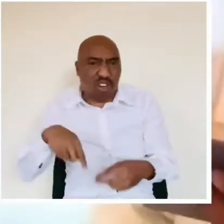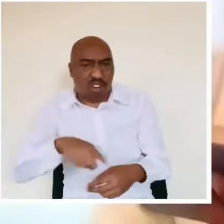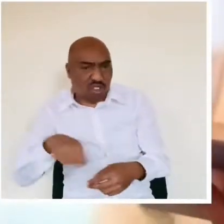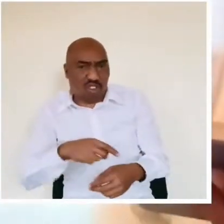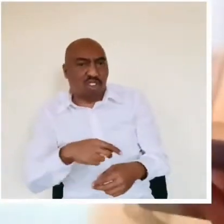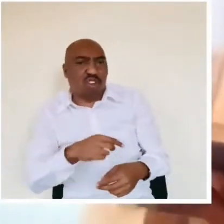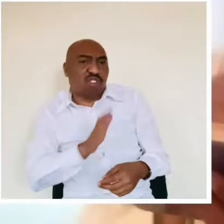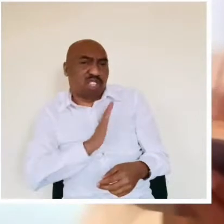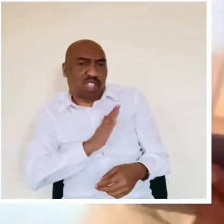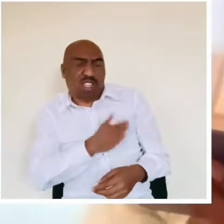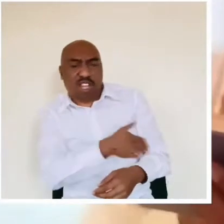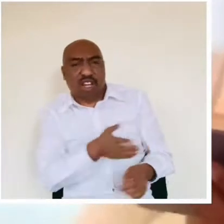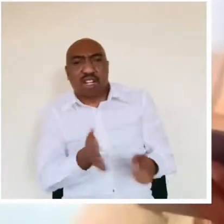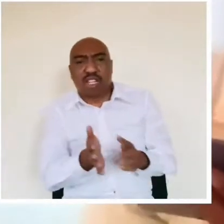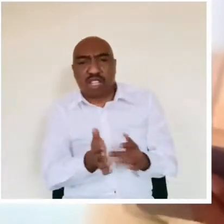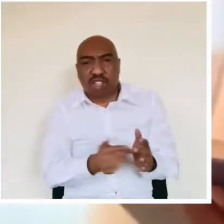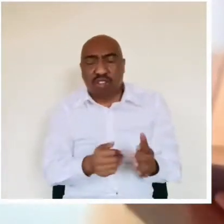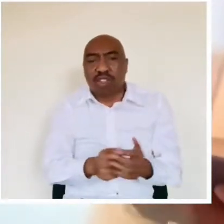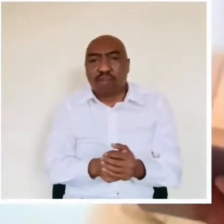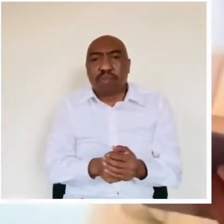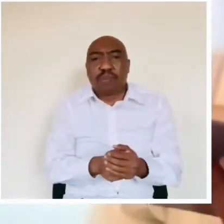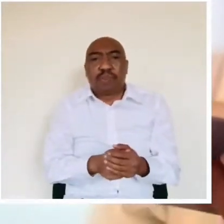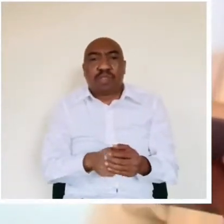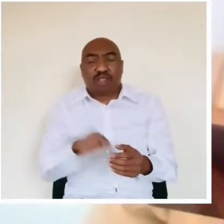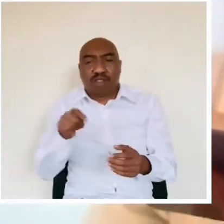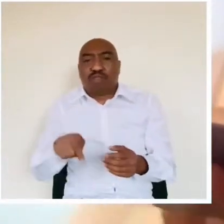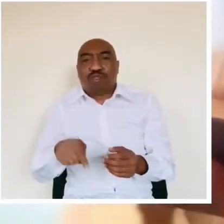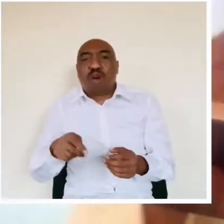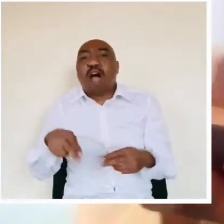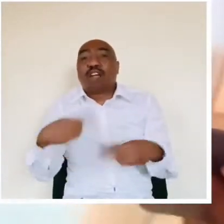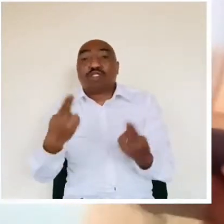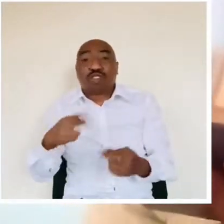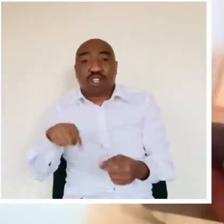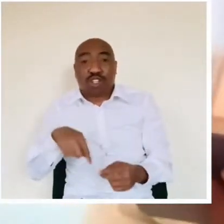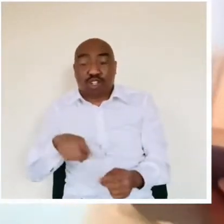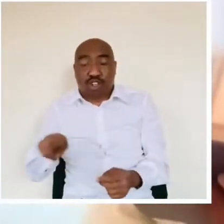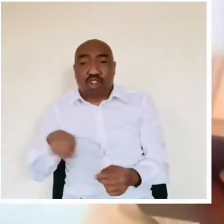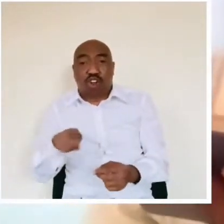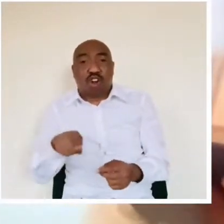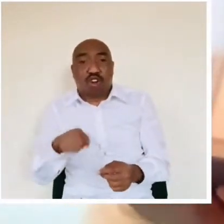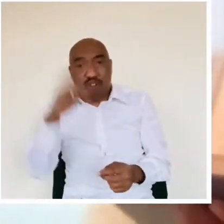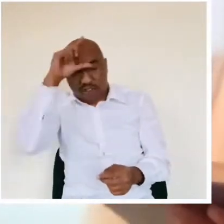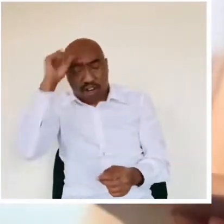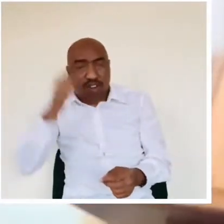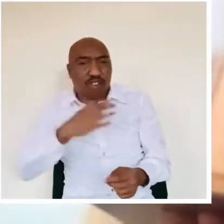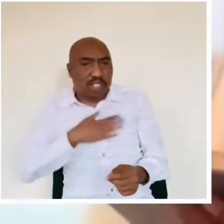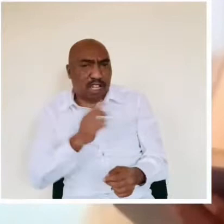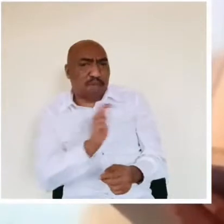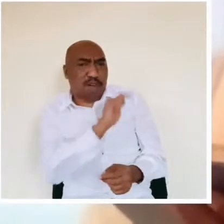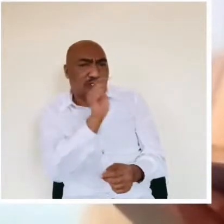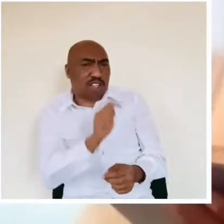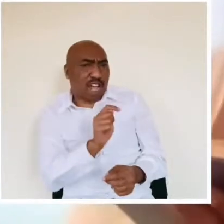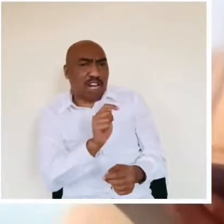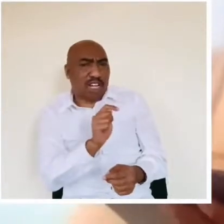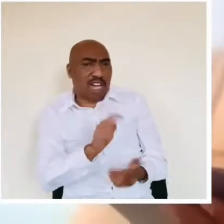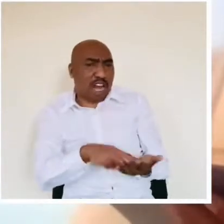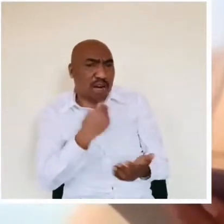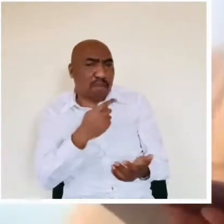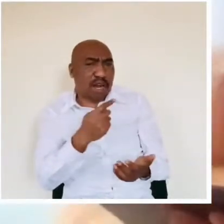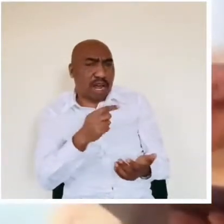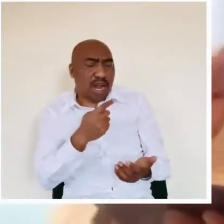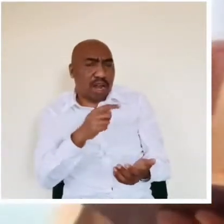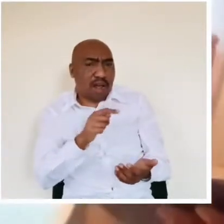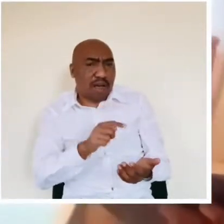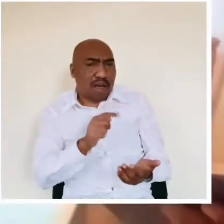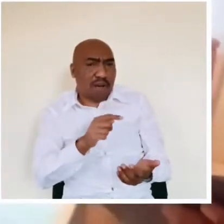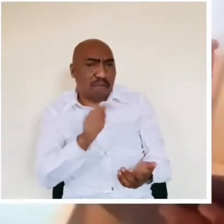Aujourd'hui encore, ils se mettent à le piéger en lui demandant quel est le commandement le plus grand. C'est un piège,